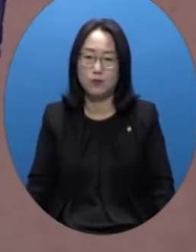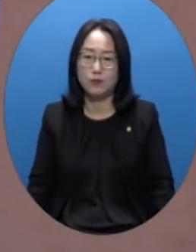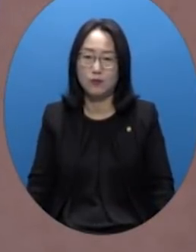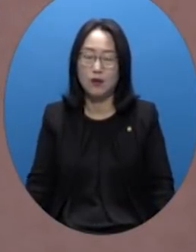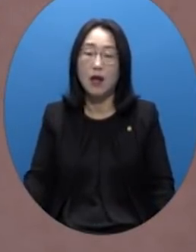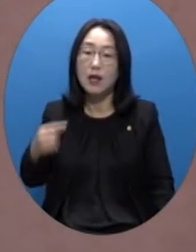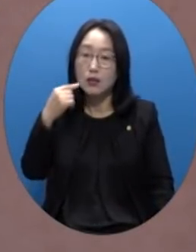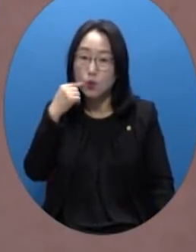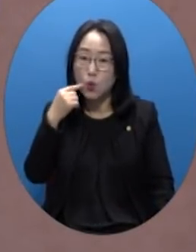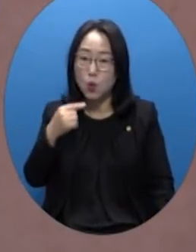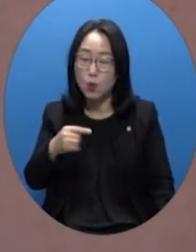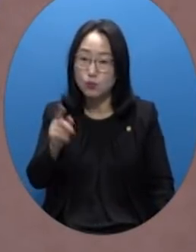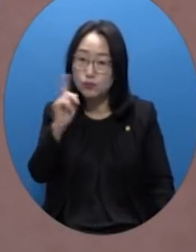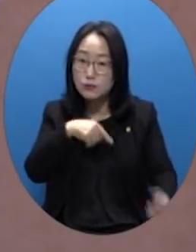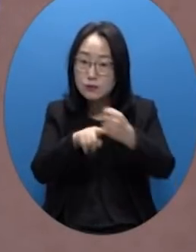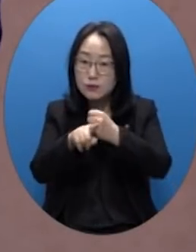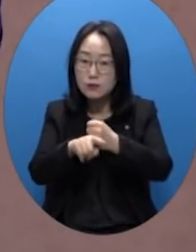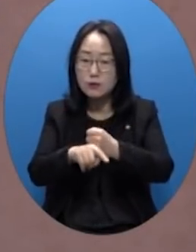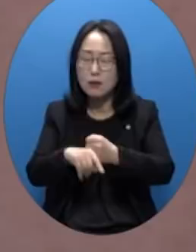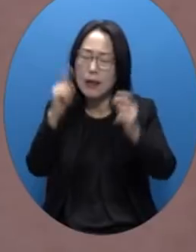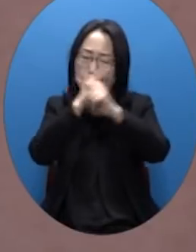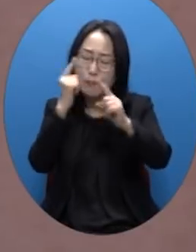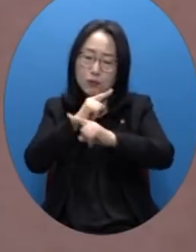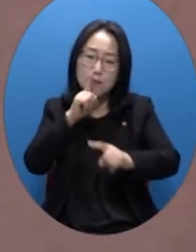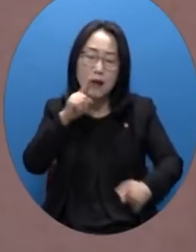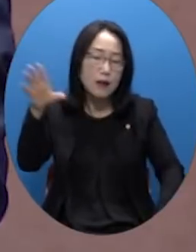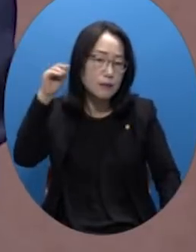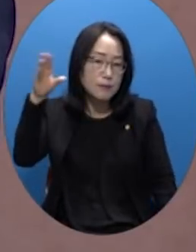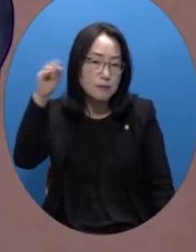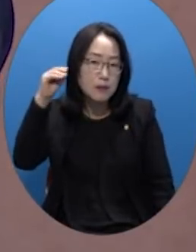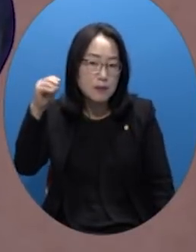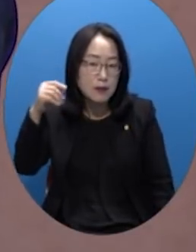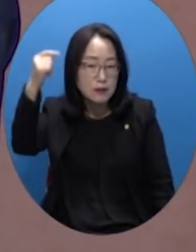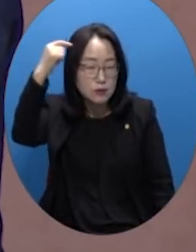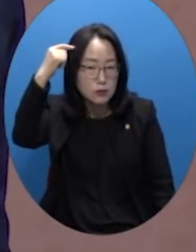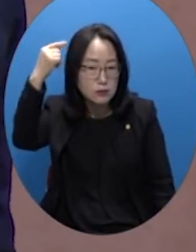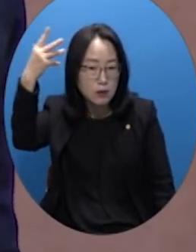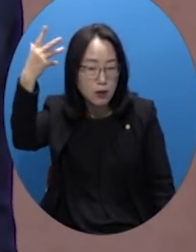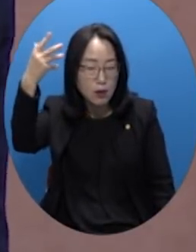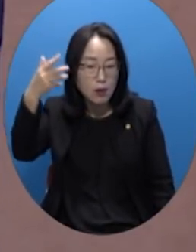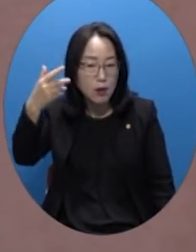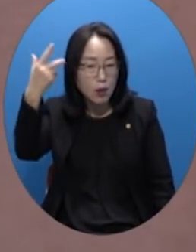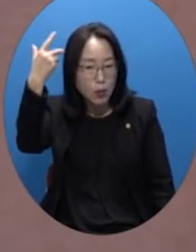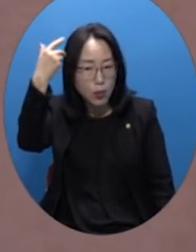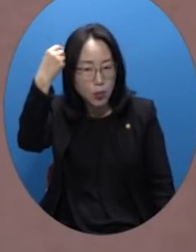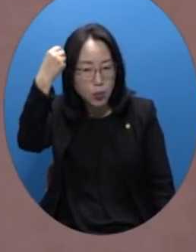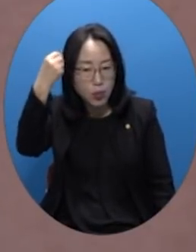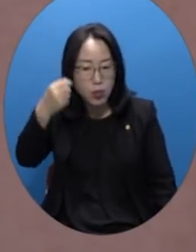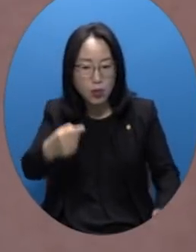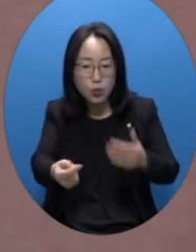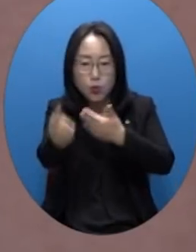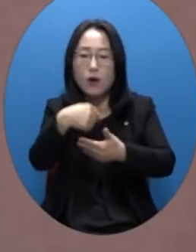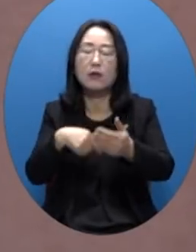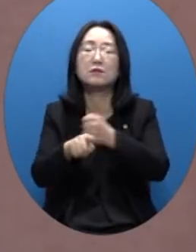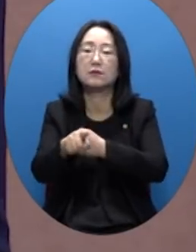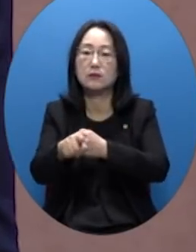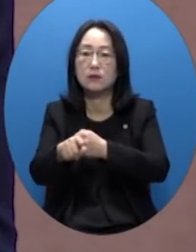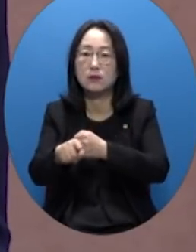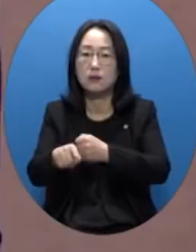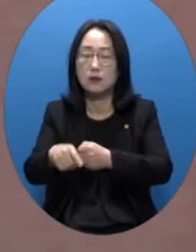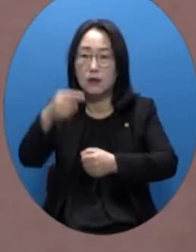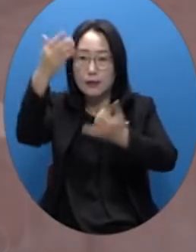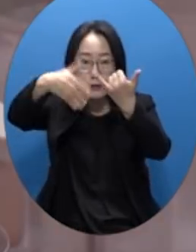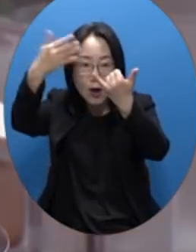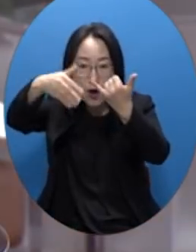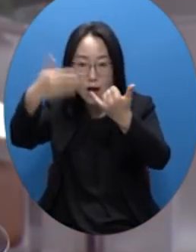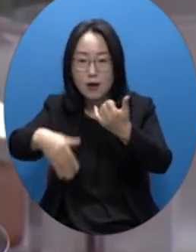독이든 부정적인 말을 들 때 우리 저 속에 독이 들어 오는 것입니다 독이든 드라마나 영상을 보게 될 때 독이